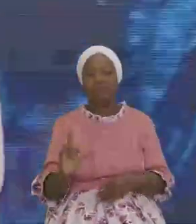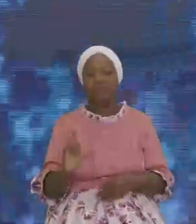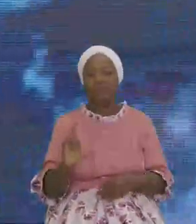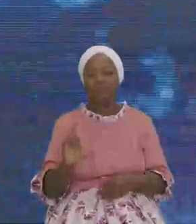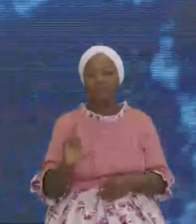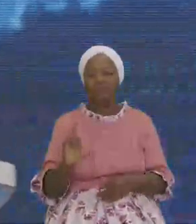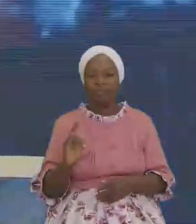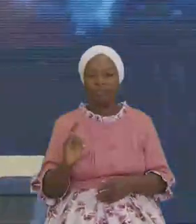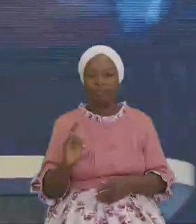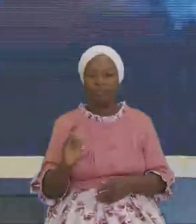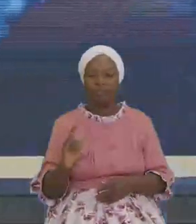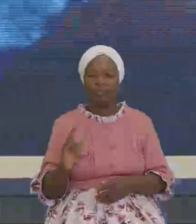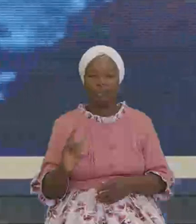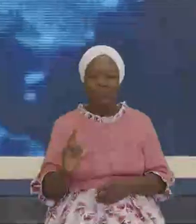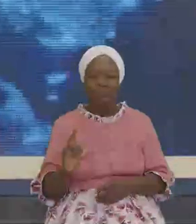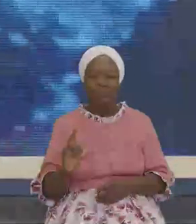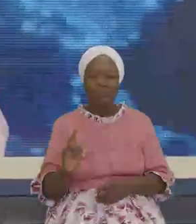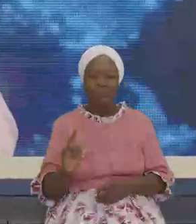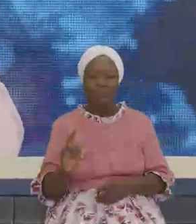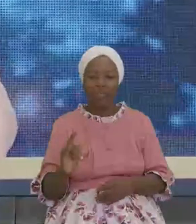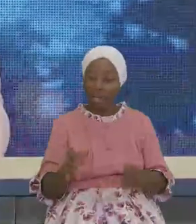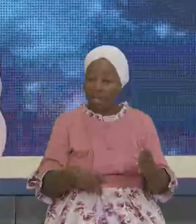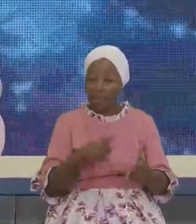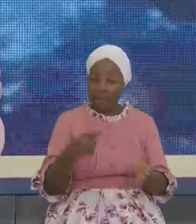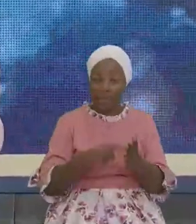ait en abondance.